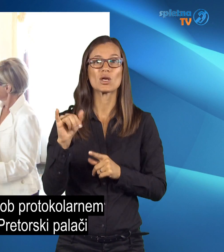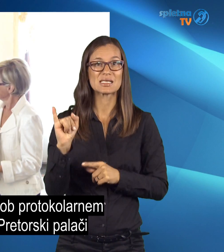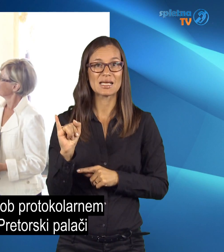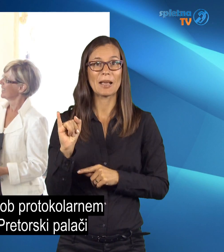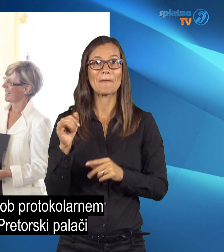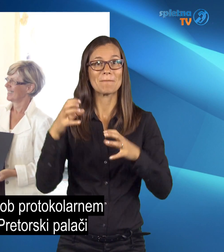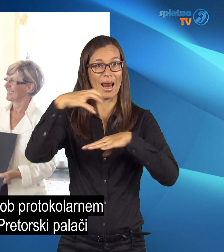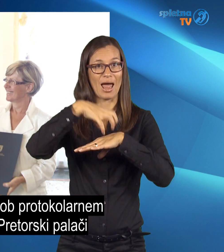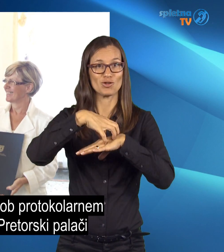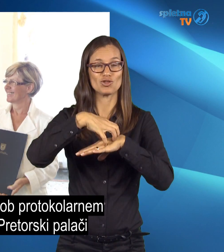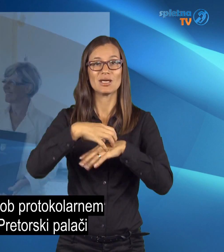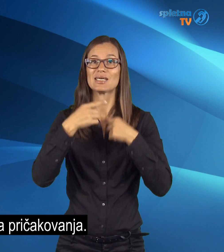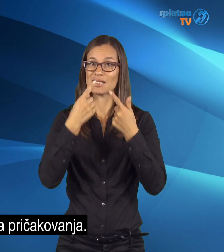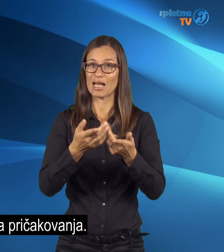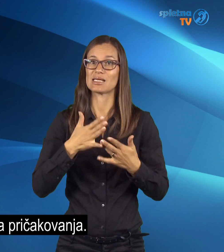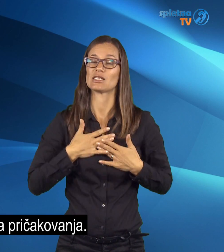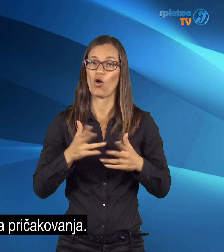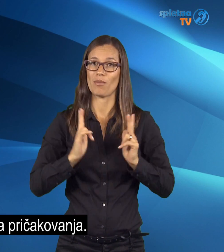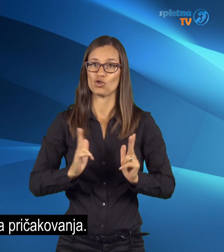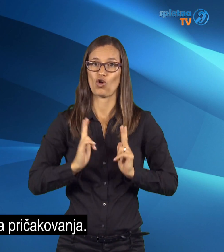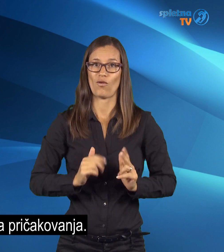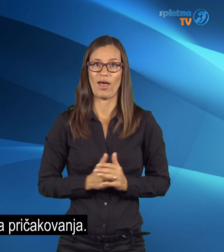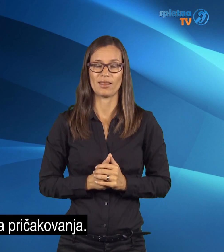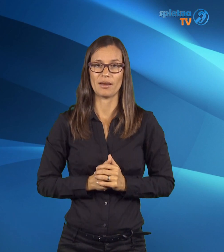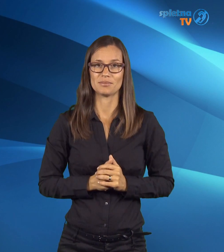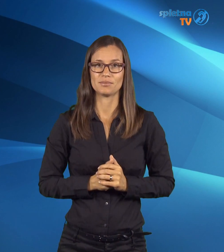palači izrazili svoja pričakovanja.